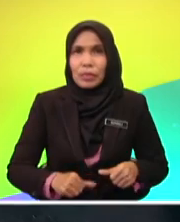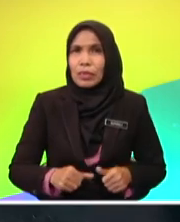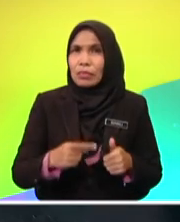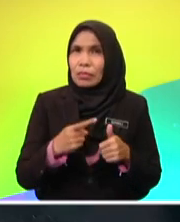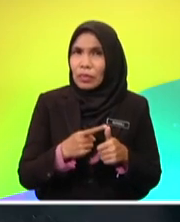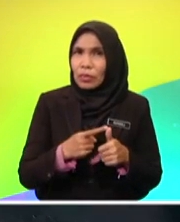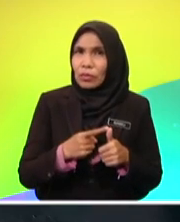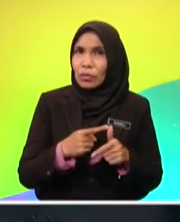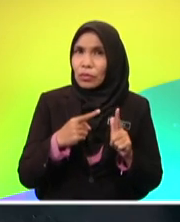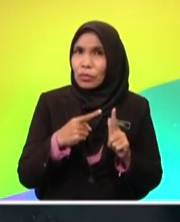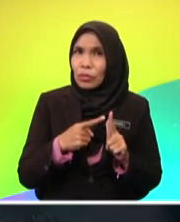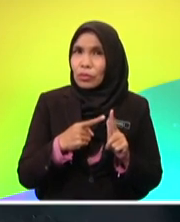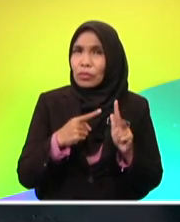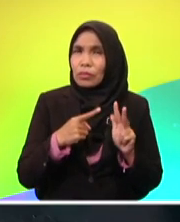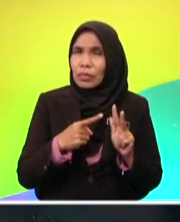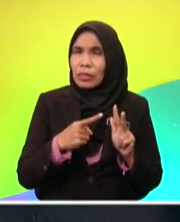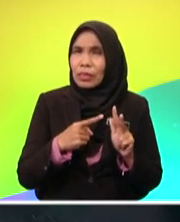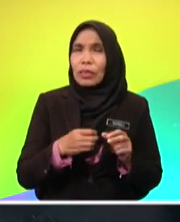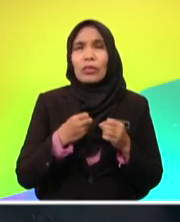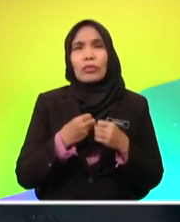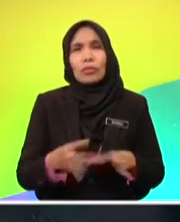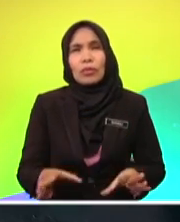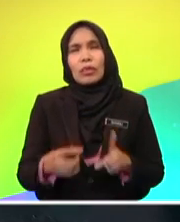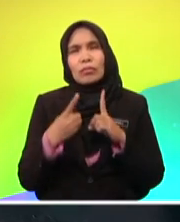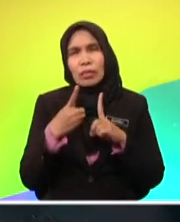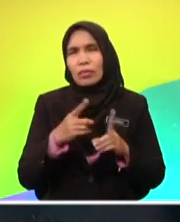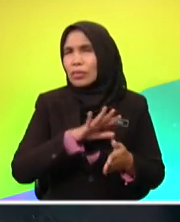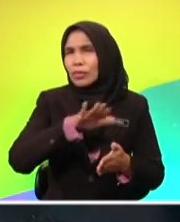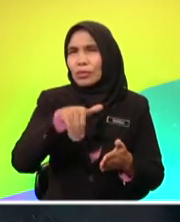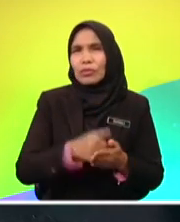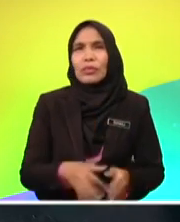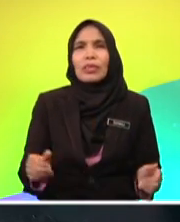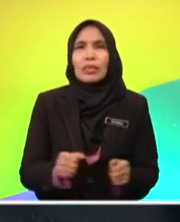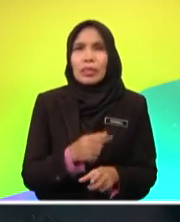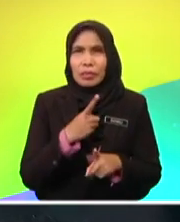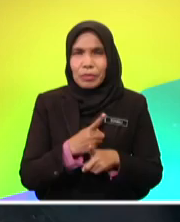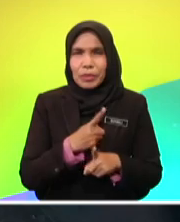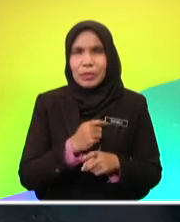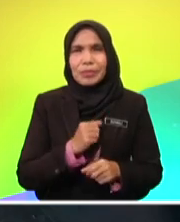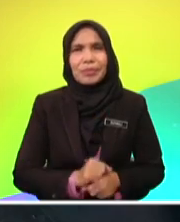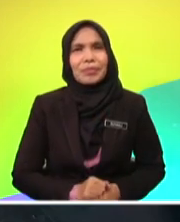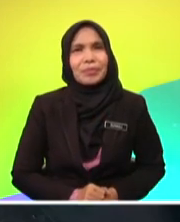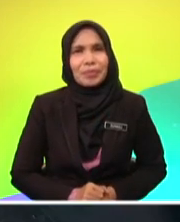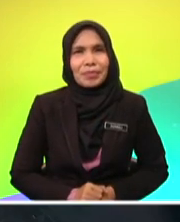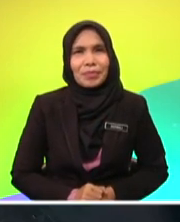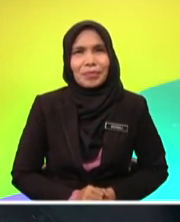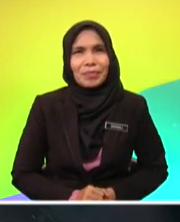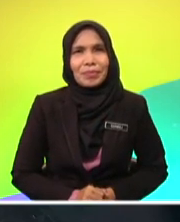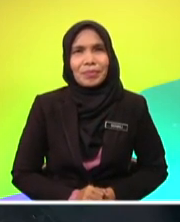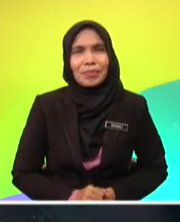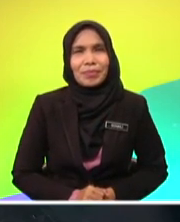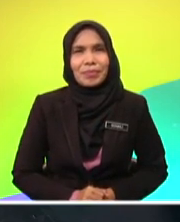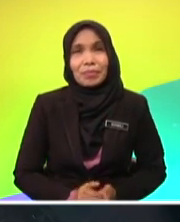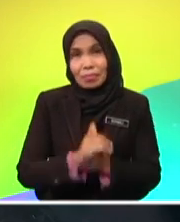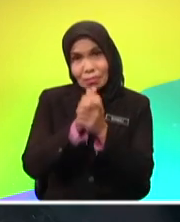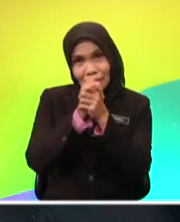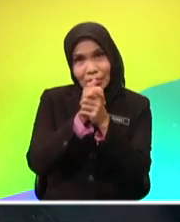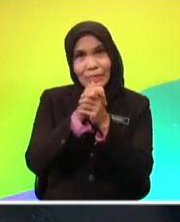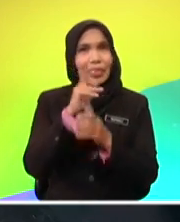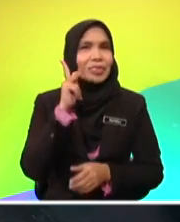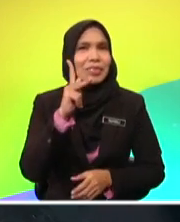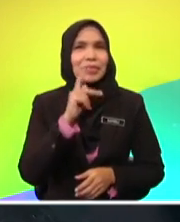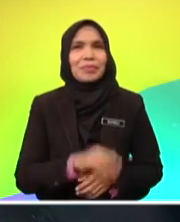menjawab keseluruhan soalan dengan betul dan sangat tepat. Okey, tahniah Kak Rina. Terima kasih